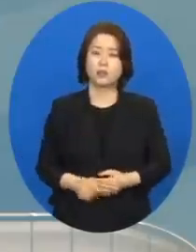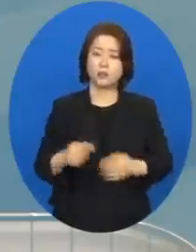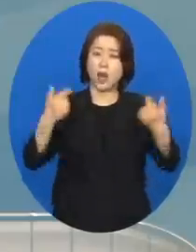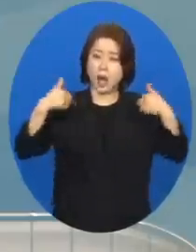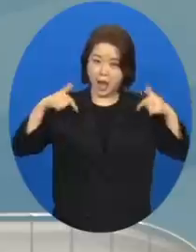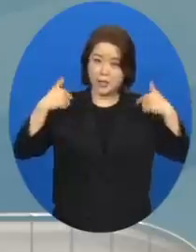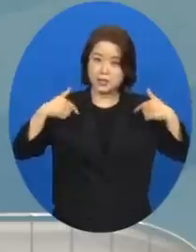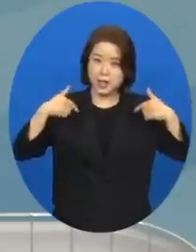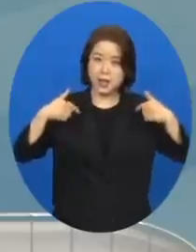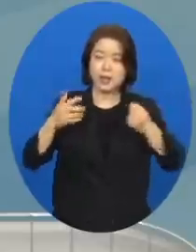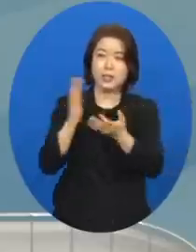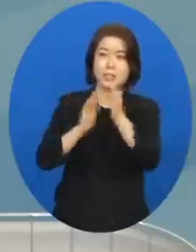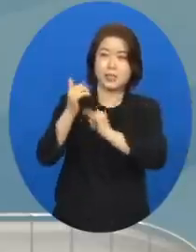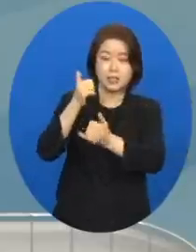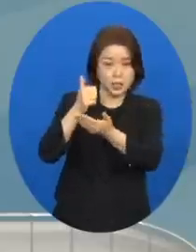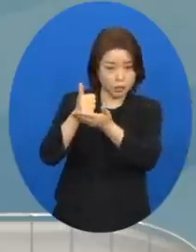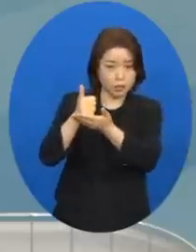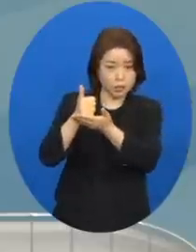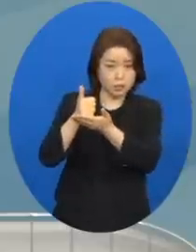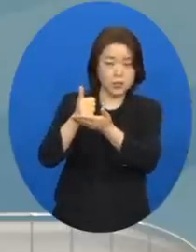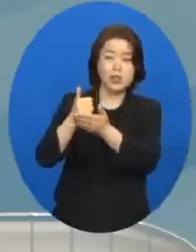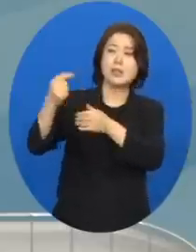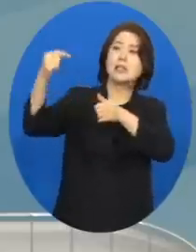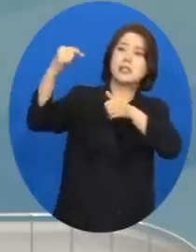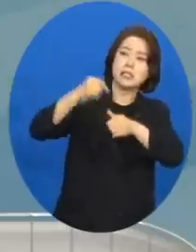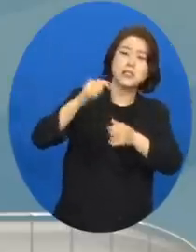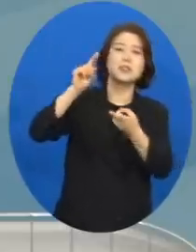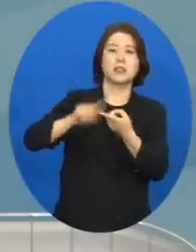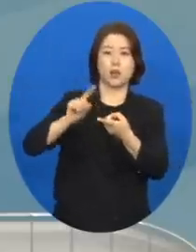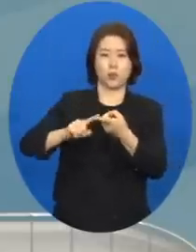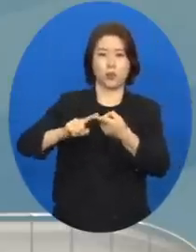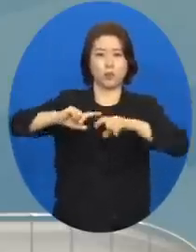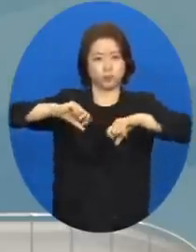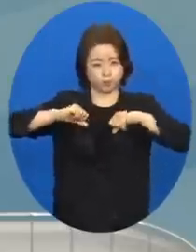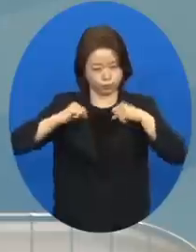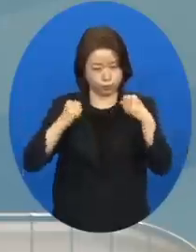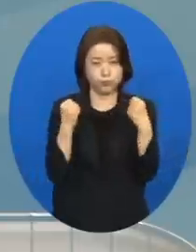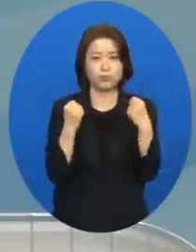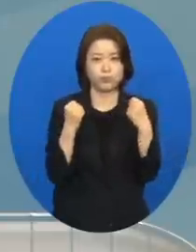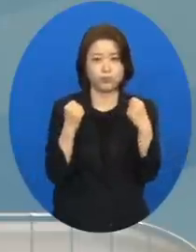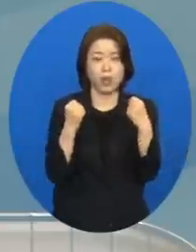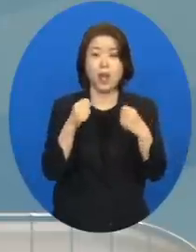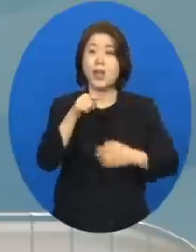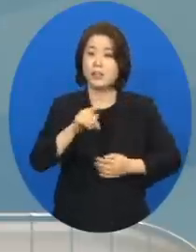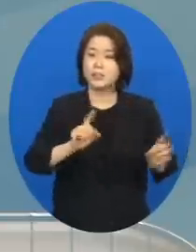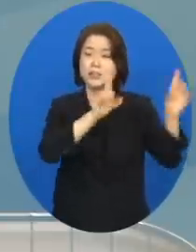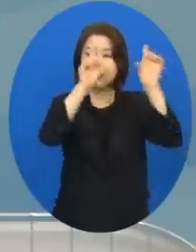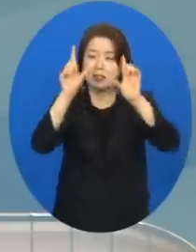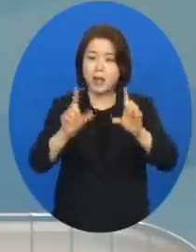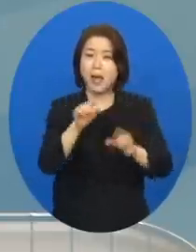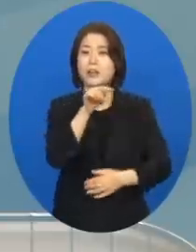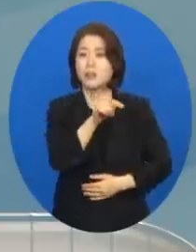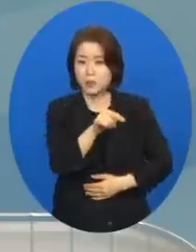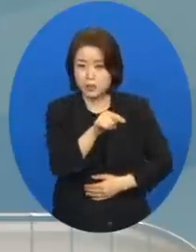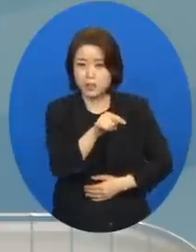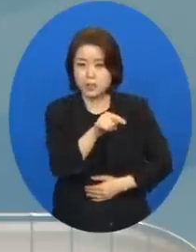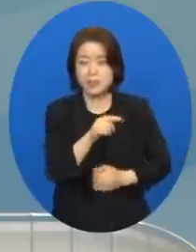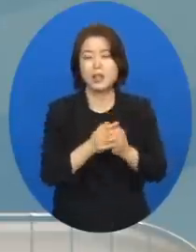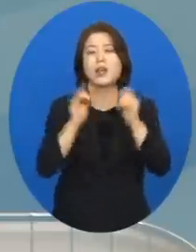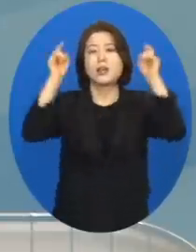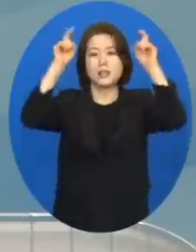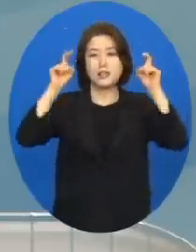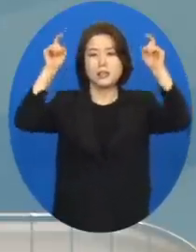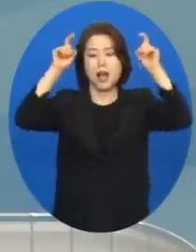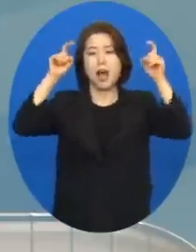항상 예수님께서 하라시는 대로 순종하는 삶을 사는 것이